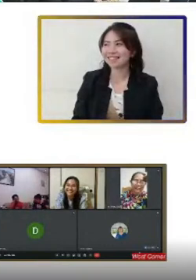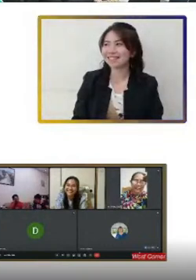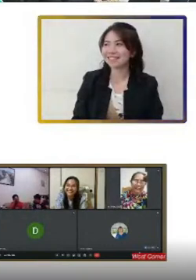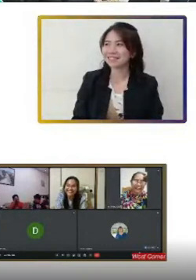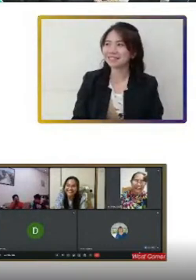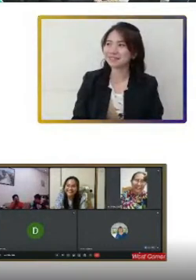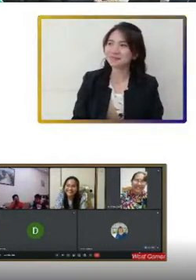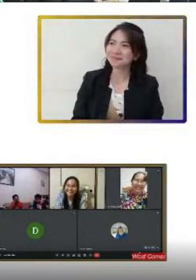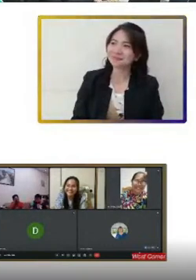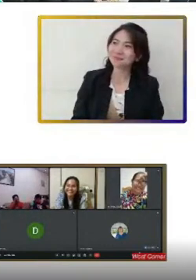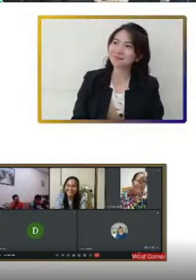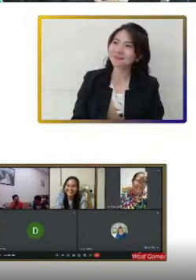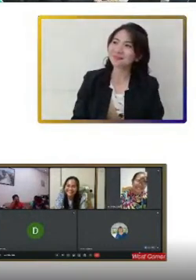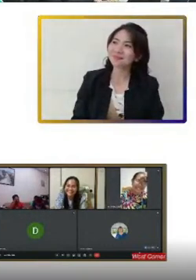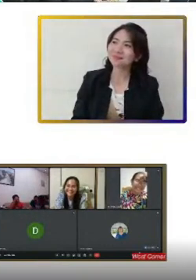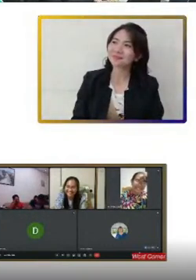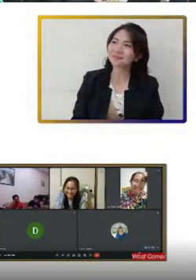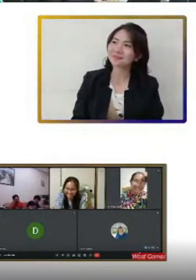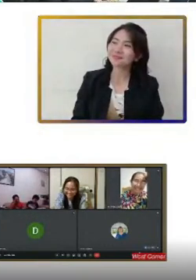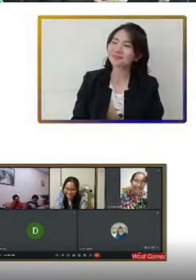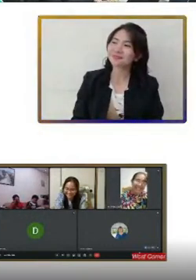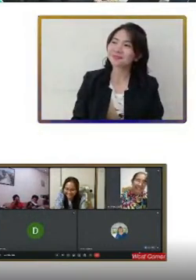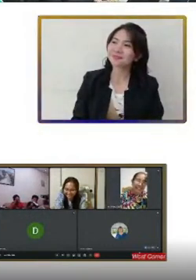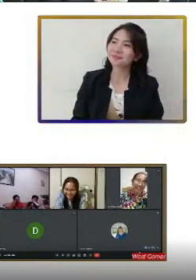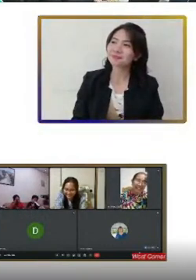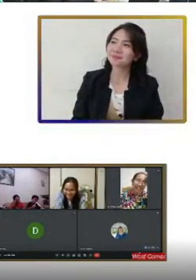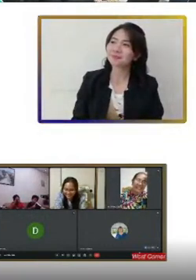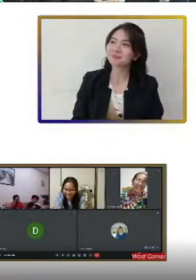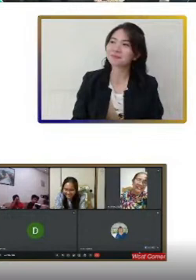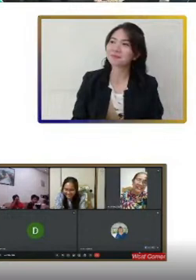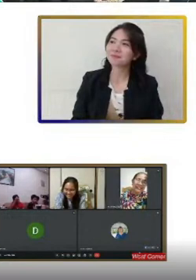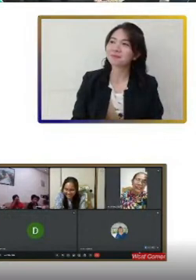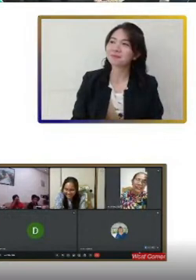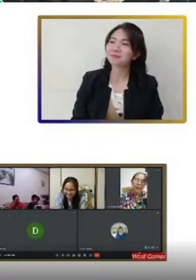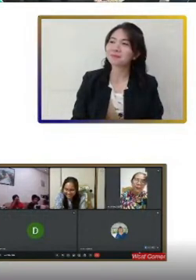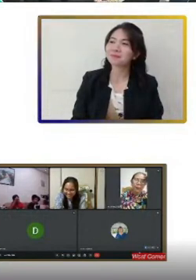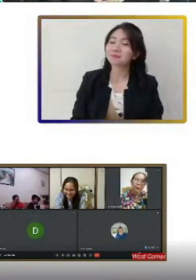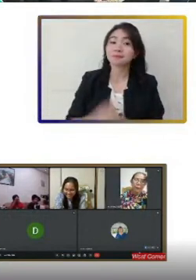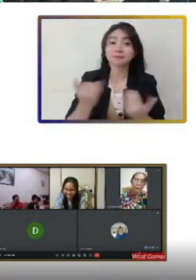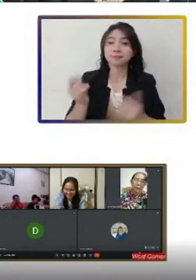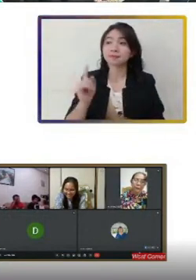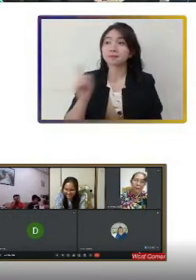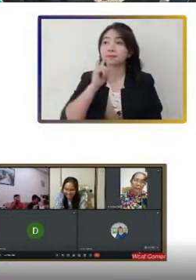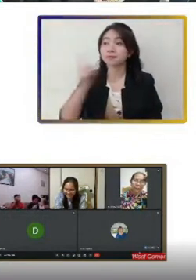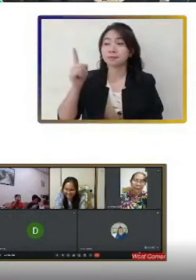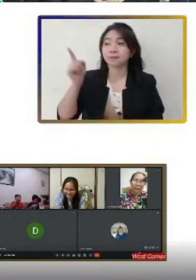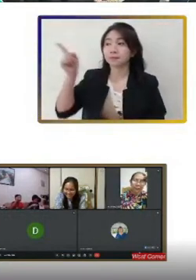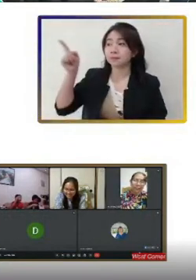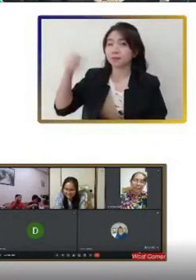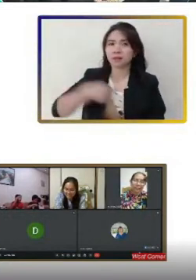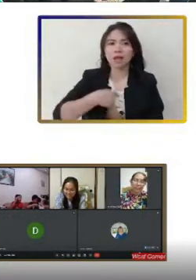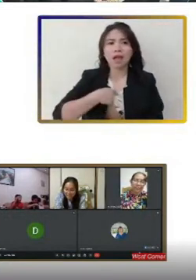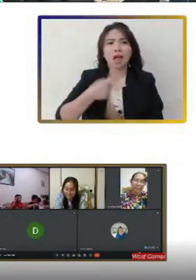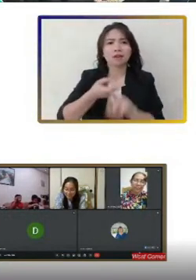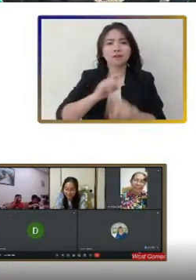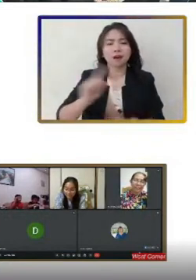Okay? Now, sabi niya sa akin, sabi ko, saan area kayo? Sino